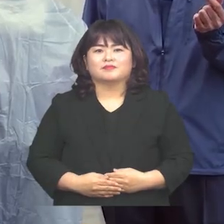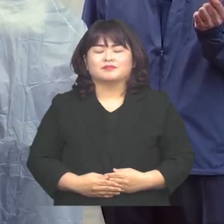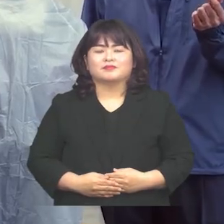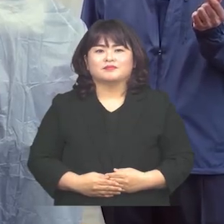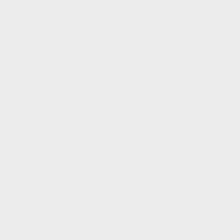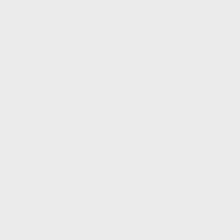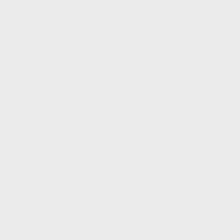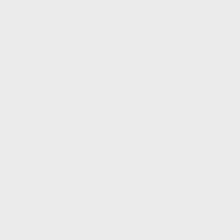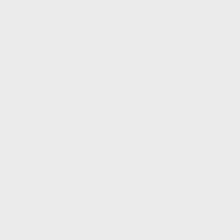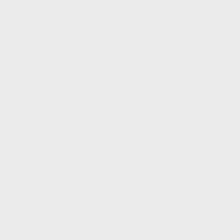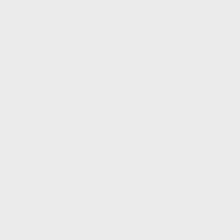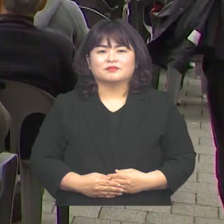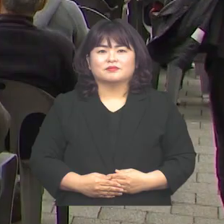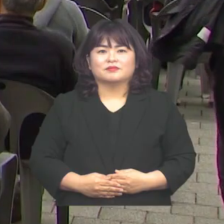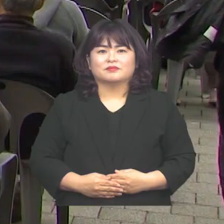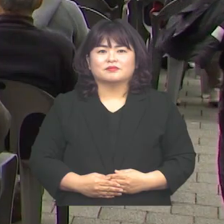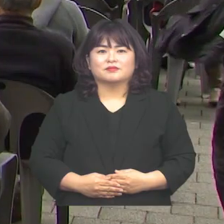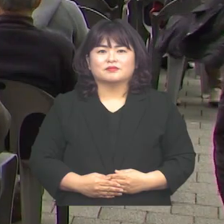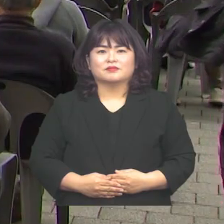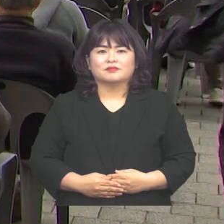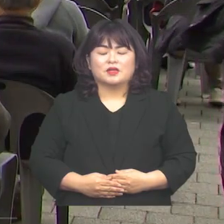예정입니다.